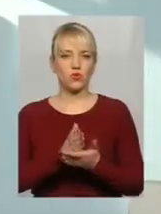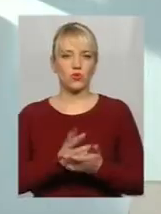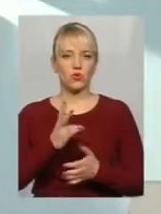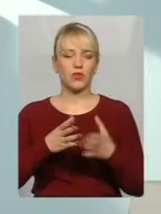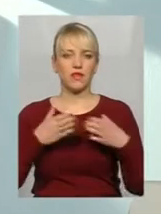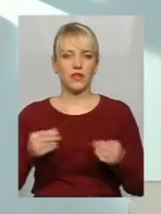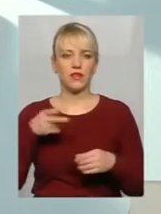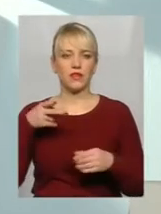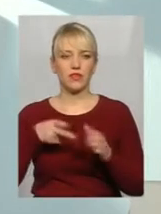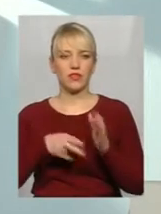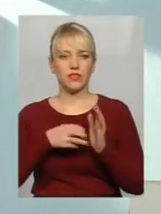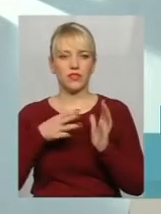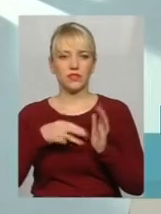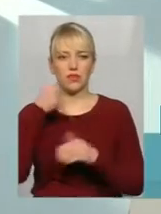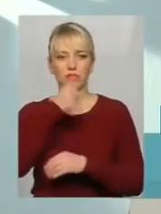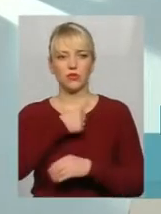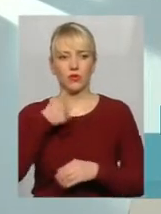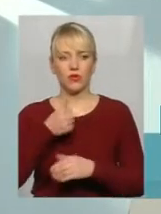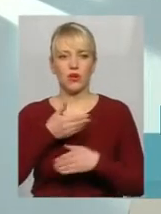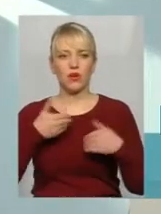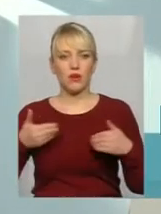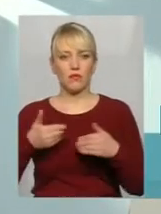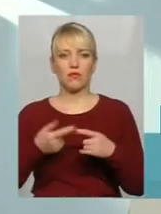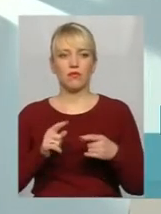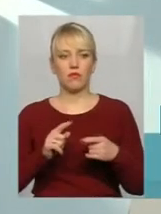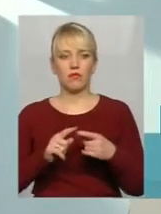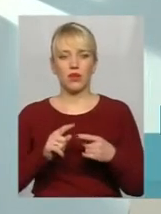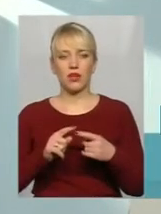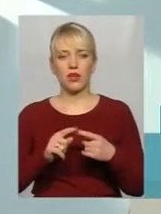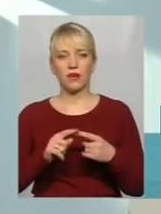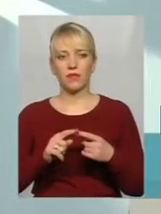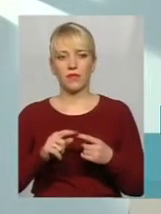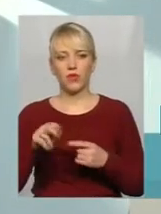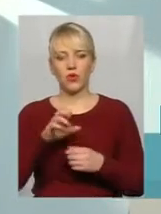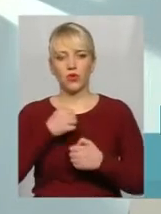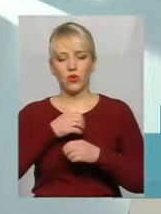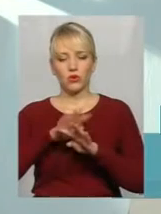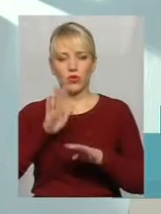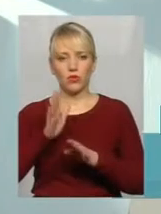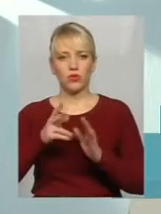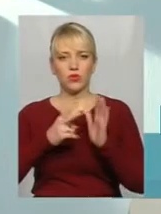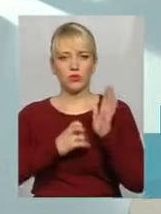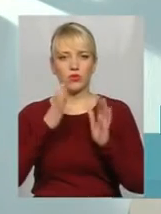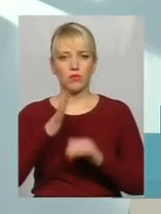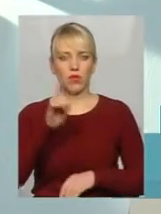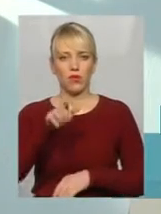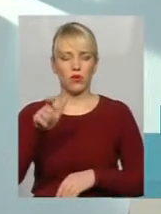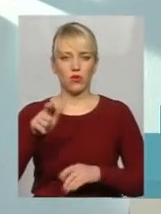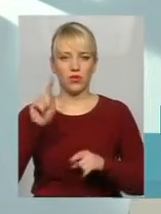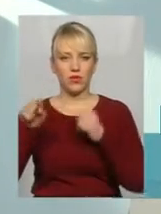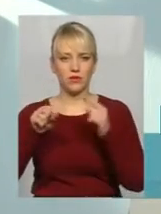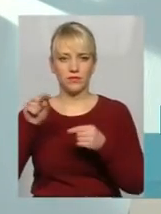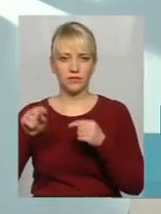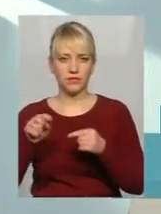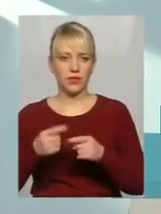Навесні 2018 року ми призовемо до Збройних сил України 705 призовників з